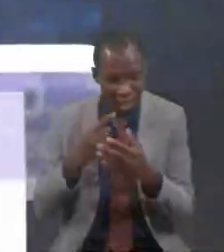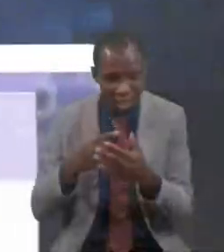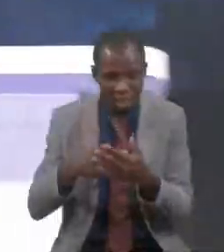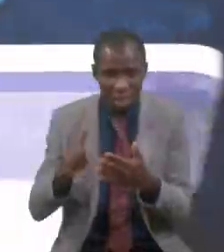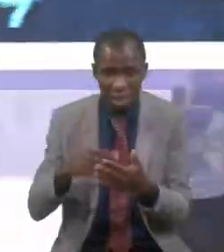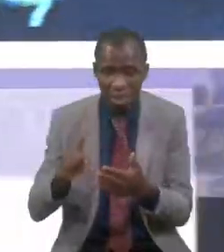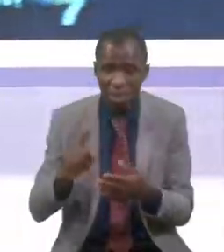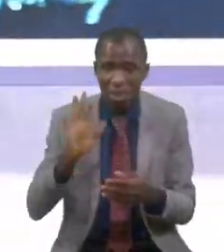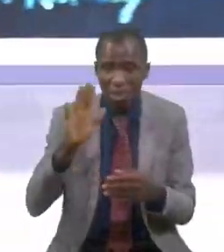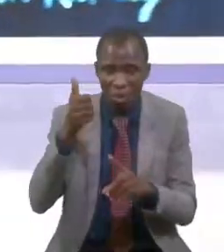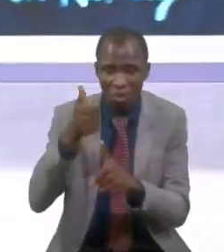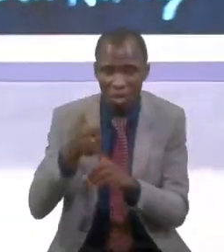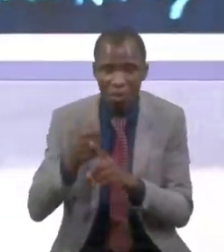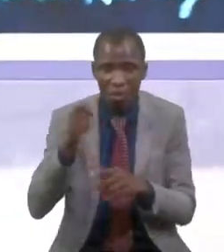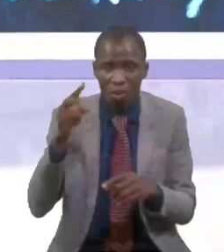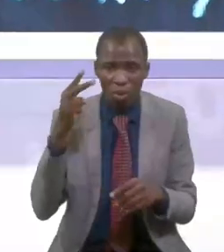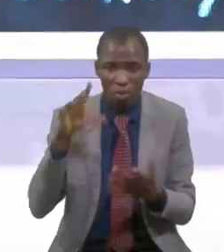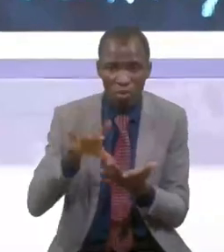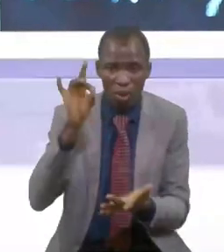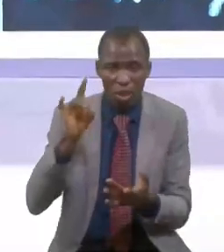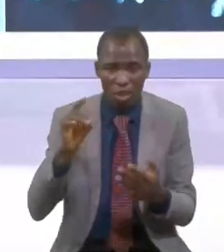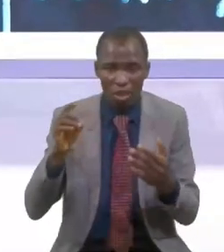examinez-vous vous allez retrouver le miracle là-bas